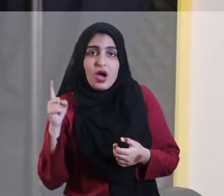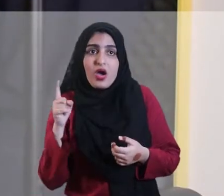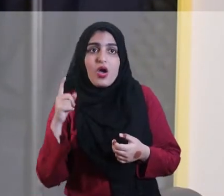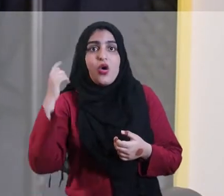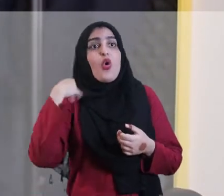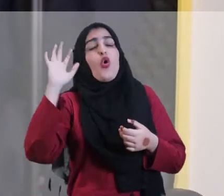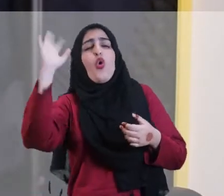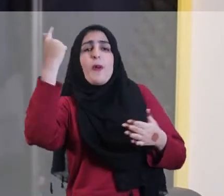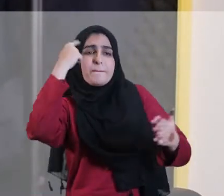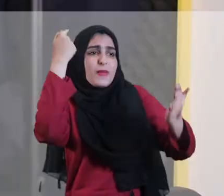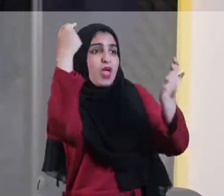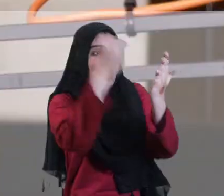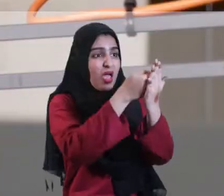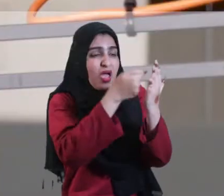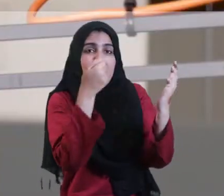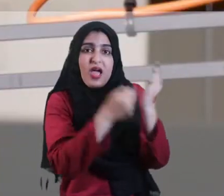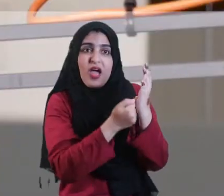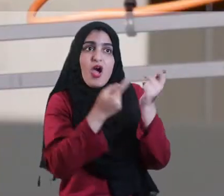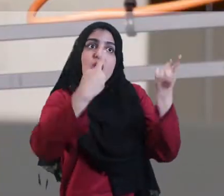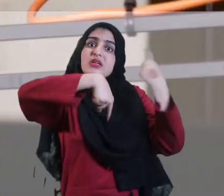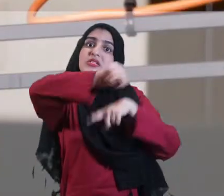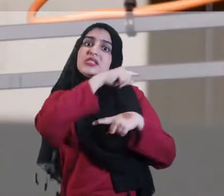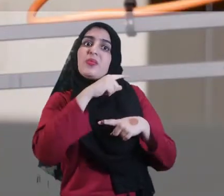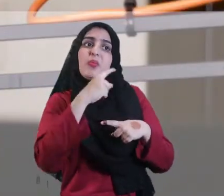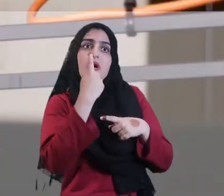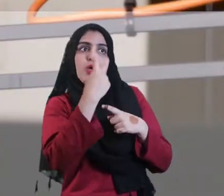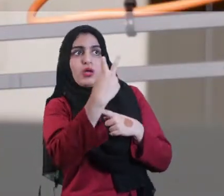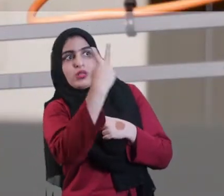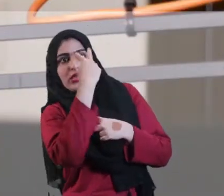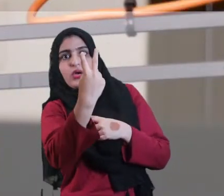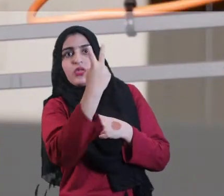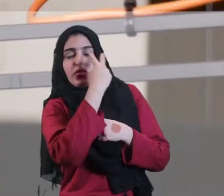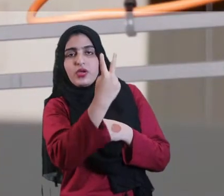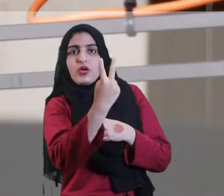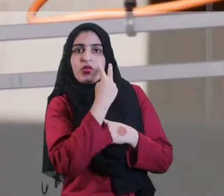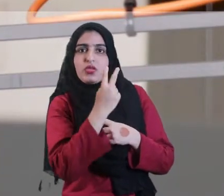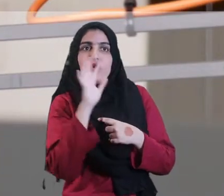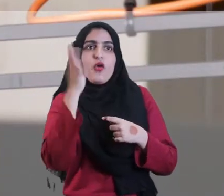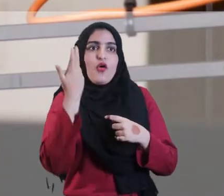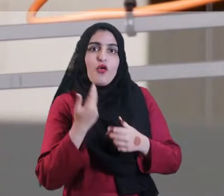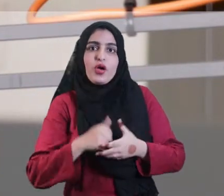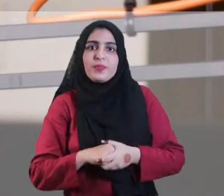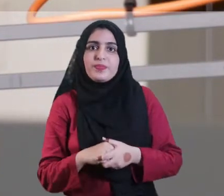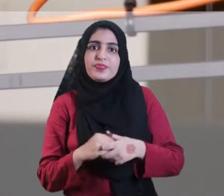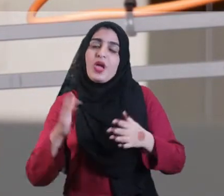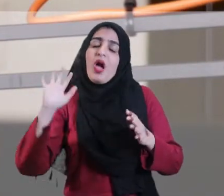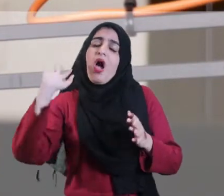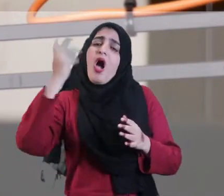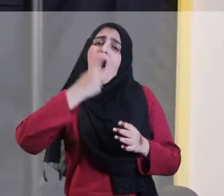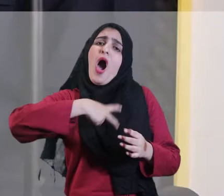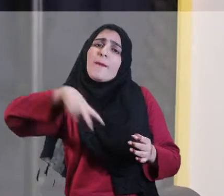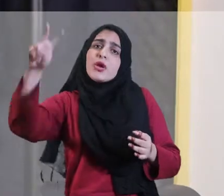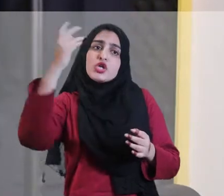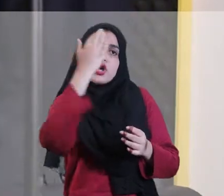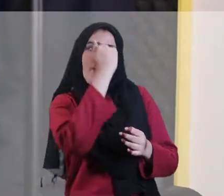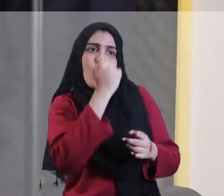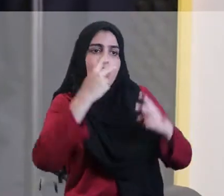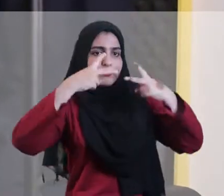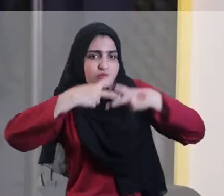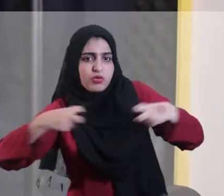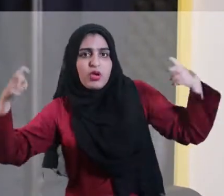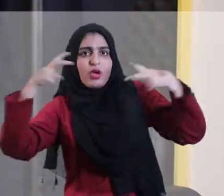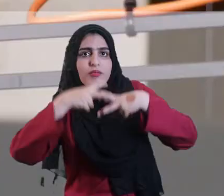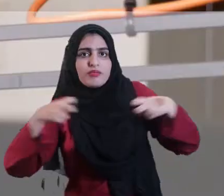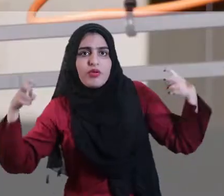मेरा नाम आता था तुम बताने की लेकिन याद रखना बहुत 2013 रेंडम मेरा मैं खुद मैं तो वॉलिंटियर करता है अगर लेटने